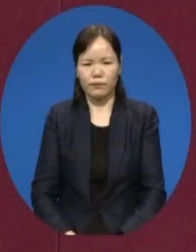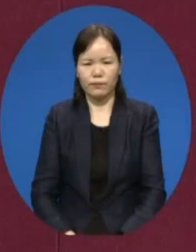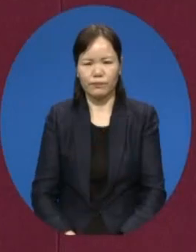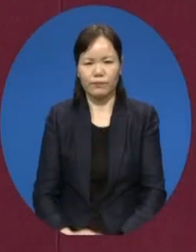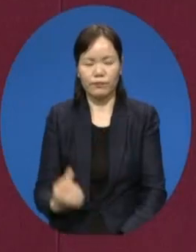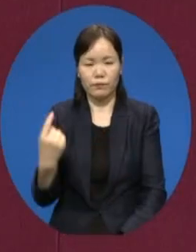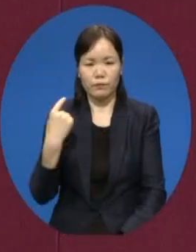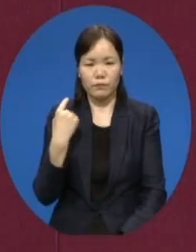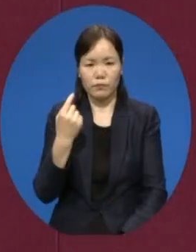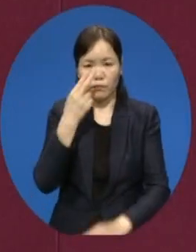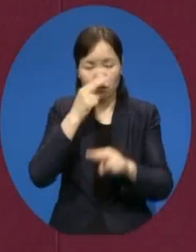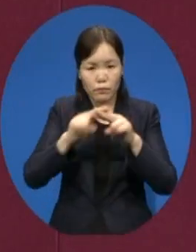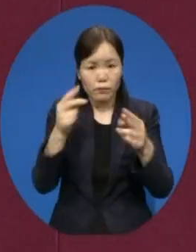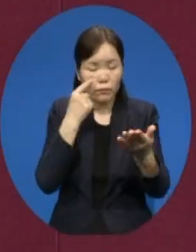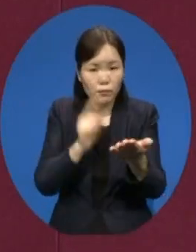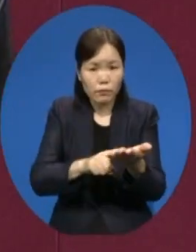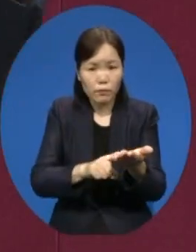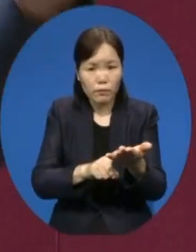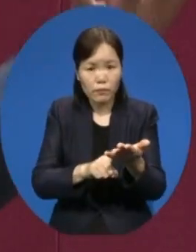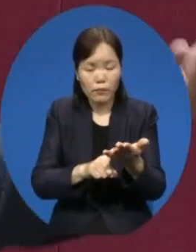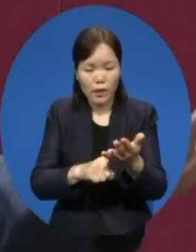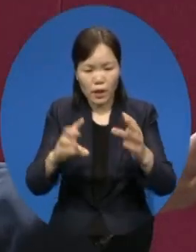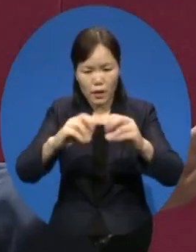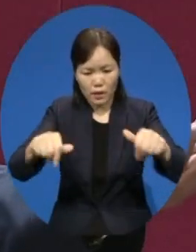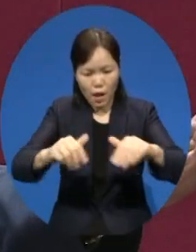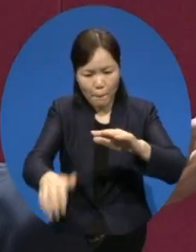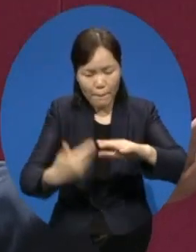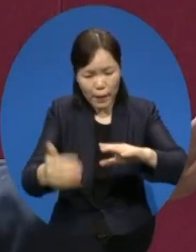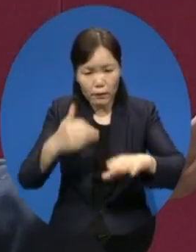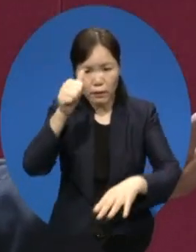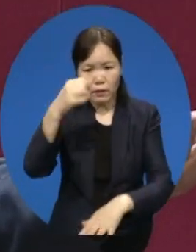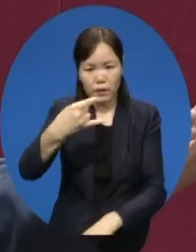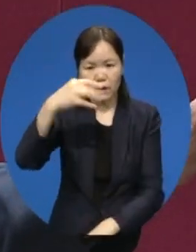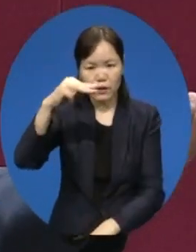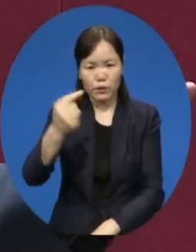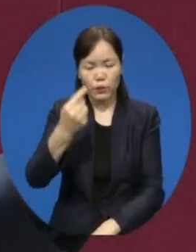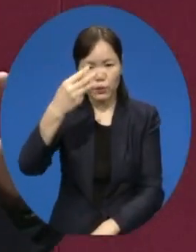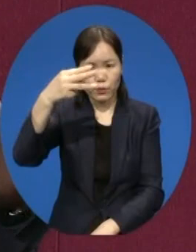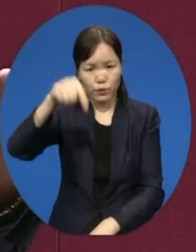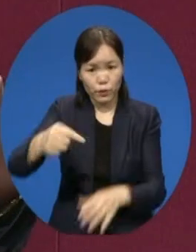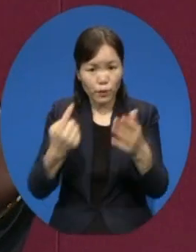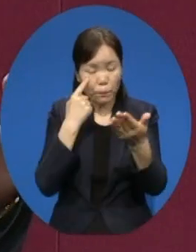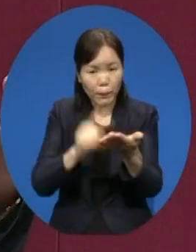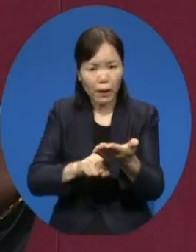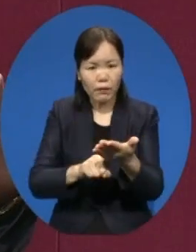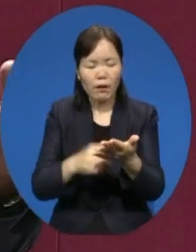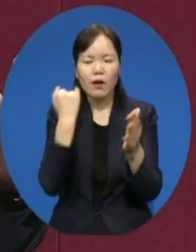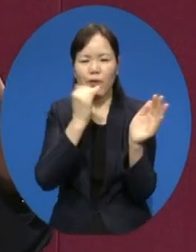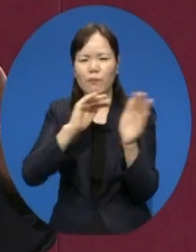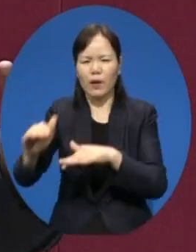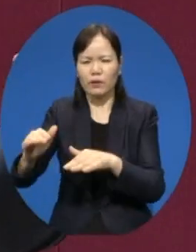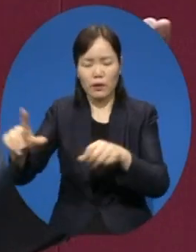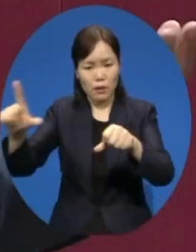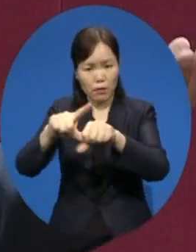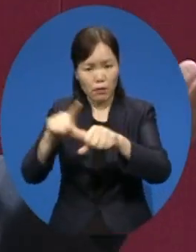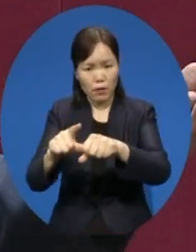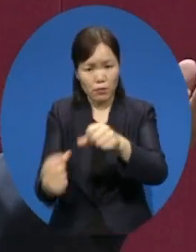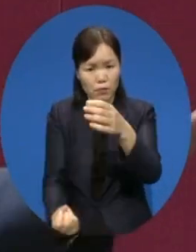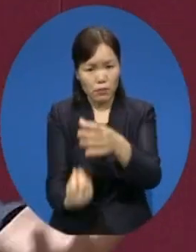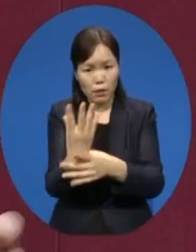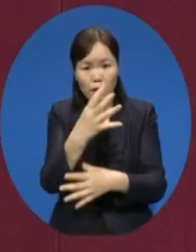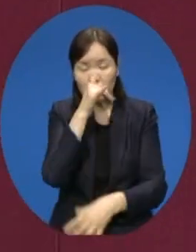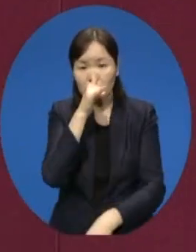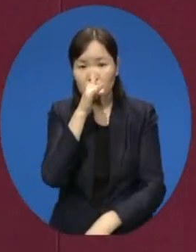유전 발견됐습니까? 어디 땅 팠더니 희털이 나오던가요? 아니면 우리 바다 도체에서 천연가스가 뿜어져